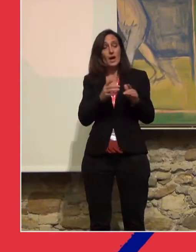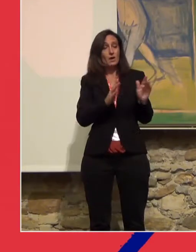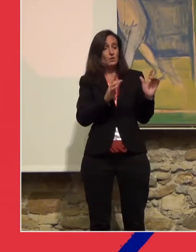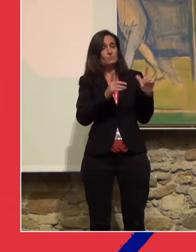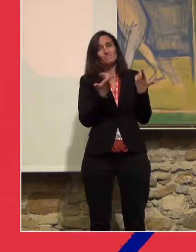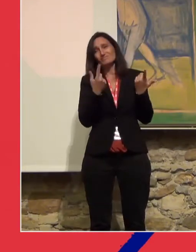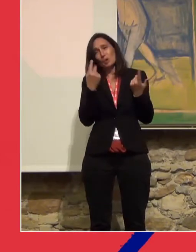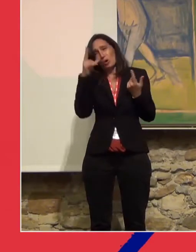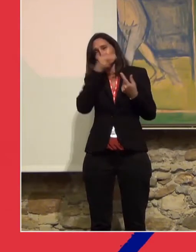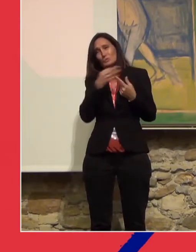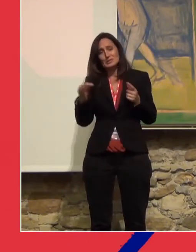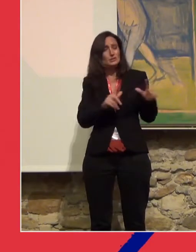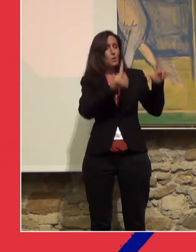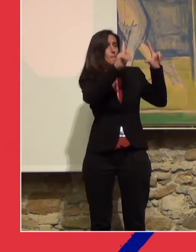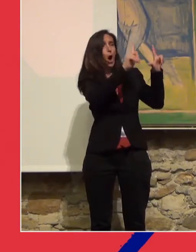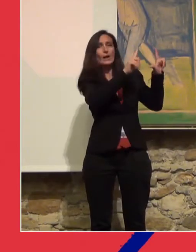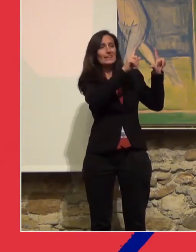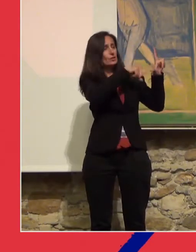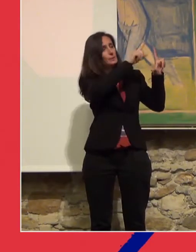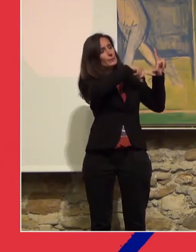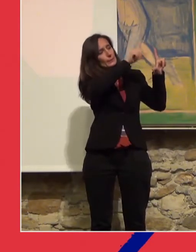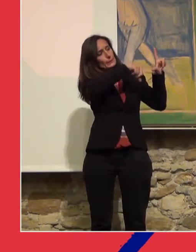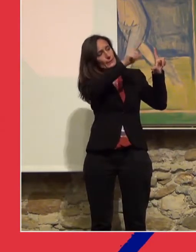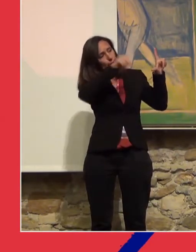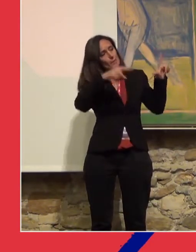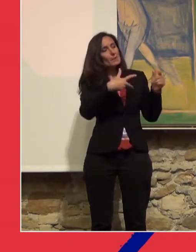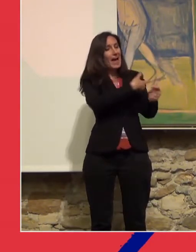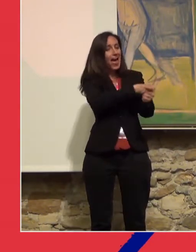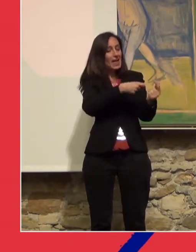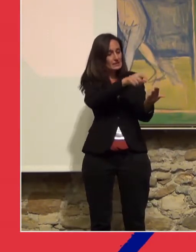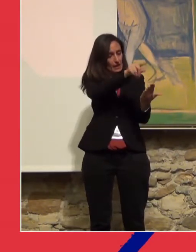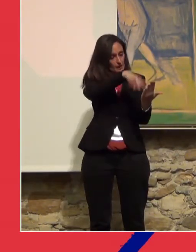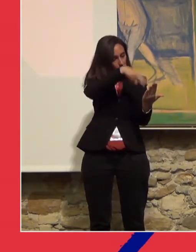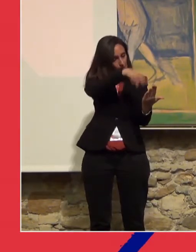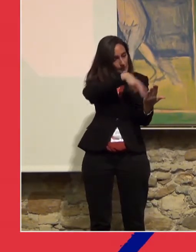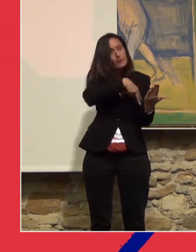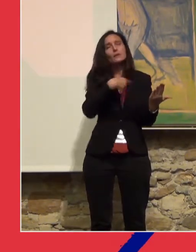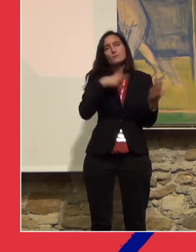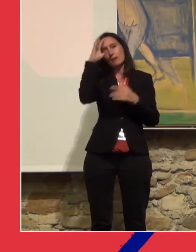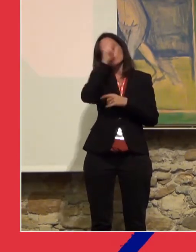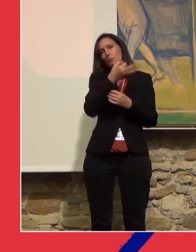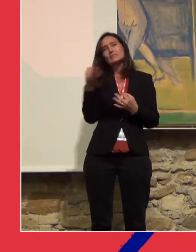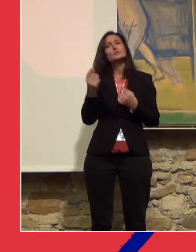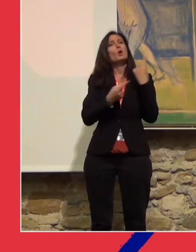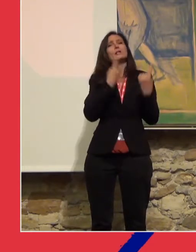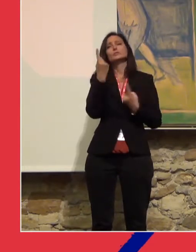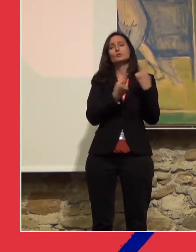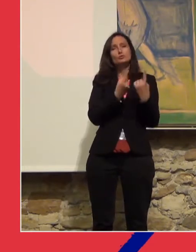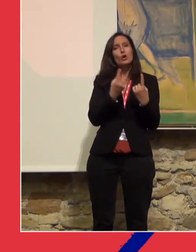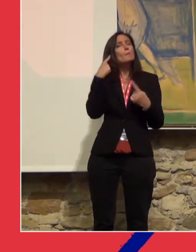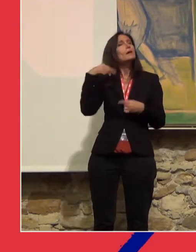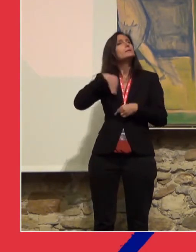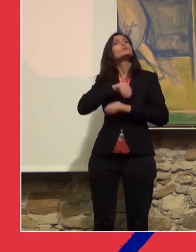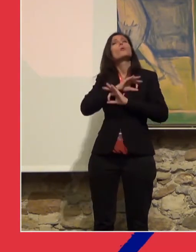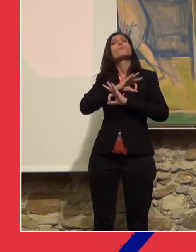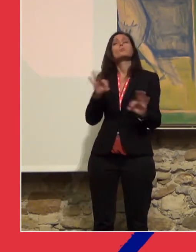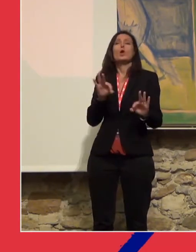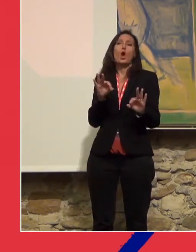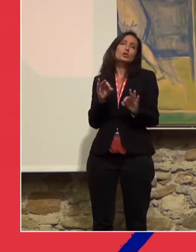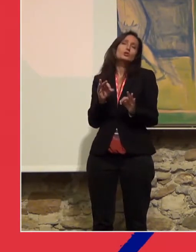perfettamente, ma ero pronto, nel caso, per andare verso il destino che accomuna tutti noi, esseri